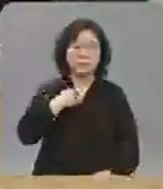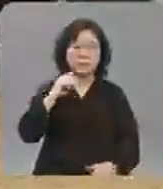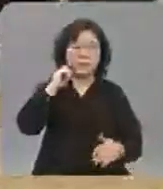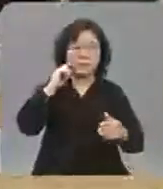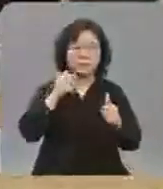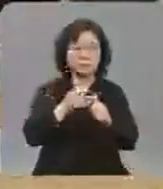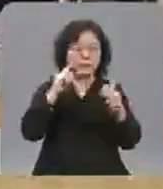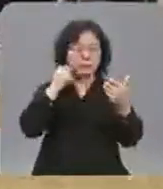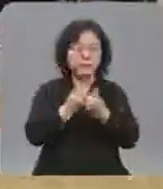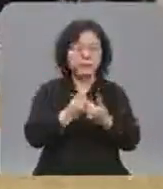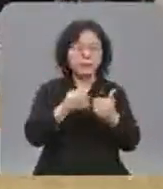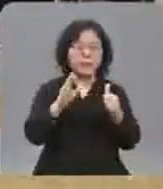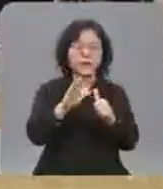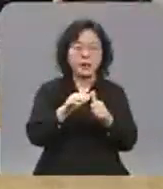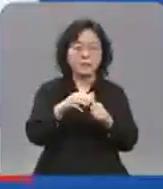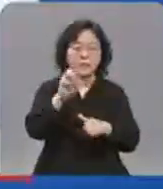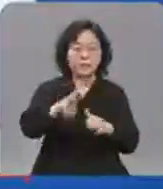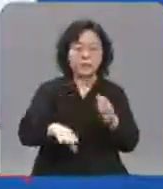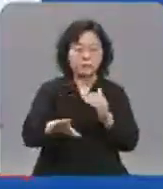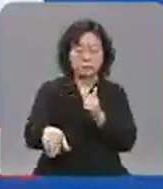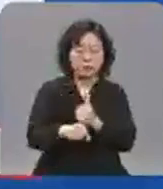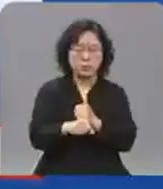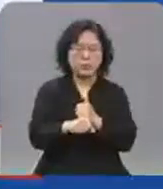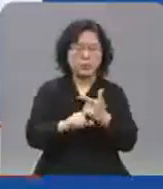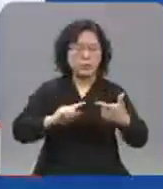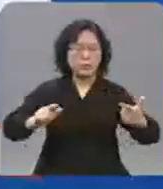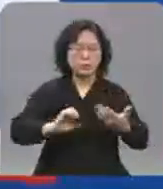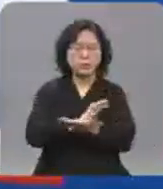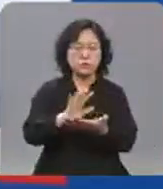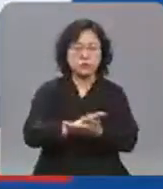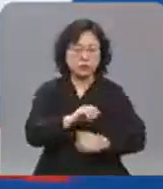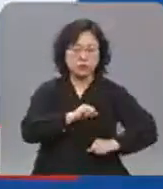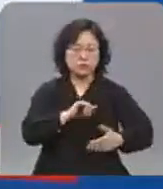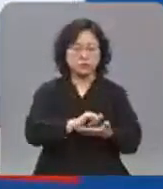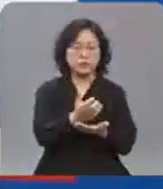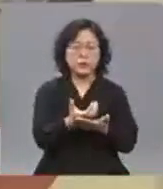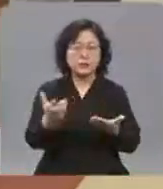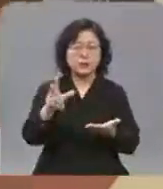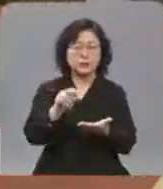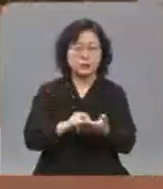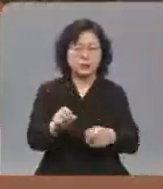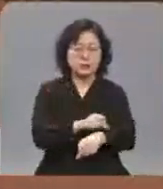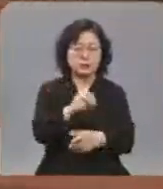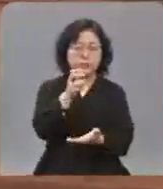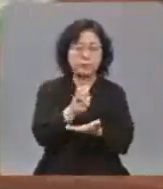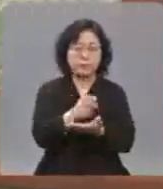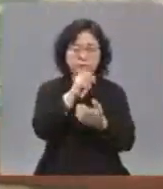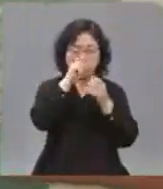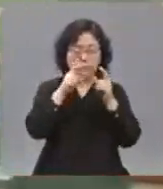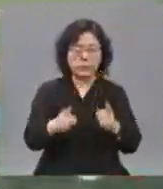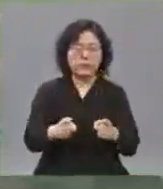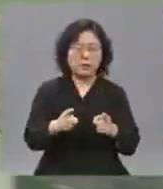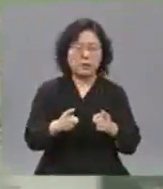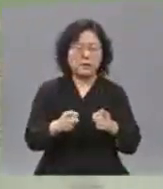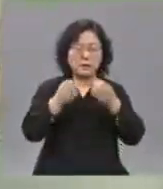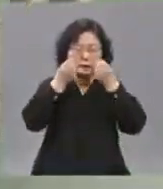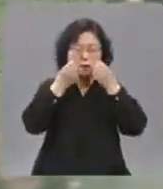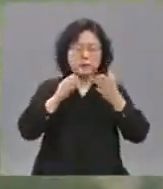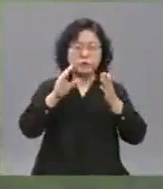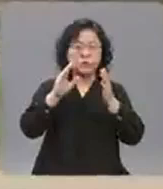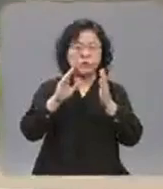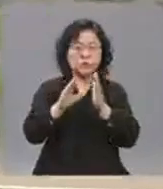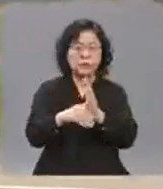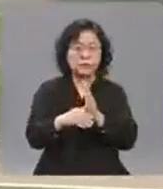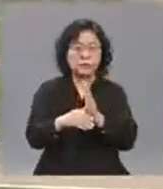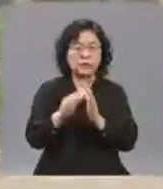반대와 한평군 광주시 통합 논쟁 등 논란이 계속되어 온 군공항 이전 문제가 특별법을 계기로 전환점을 맞게 됐습니다.